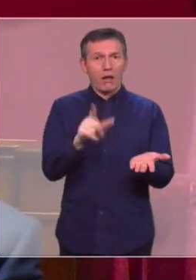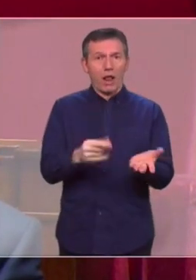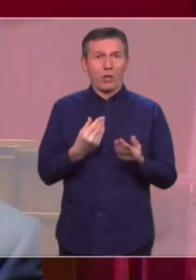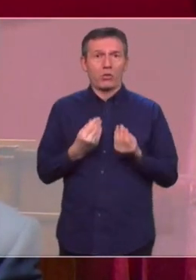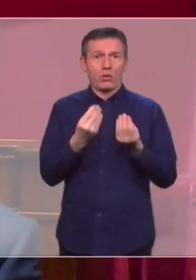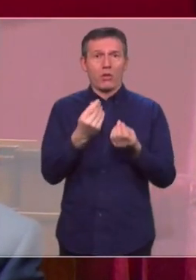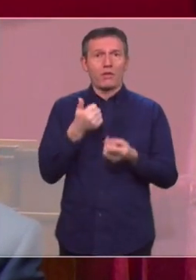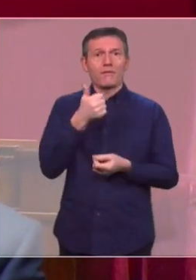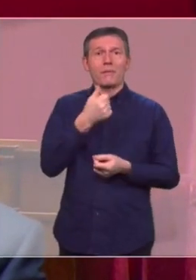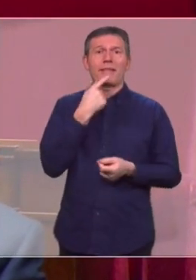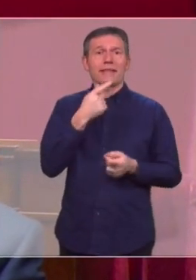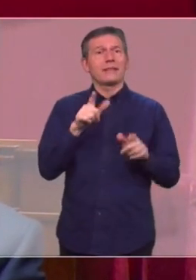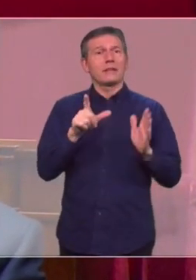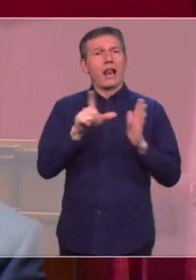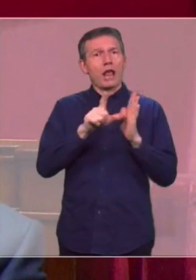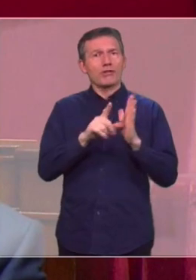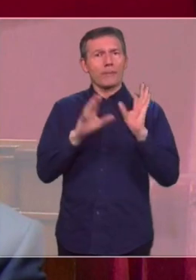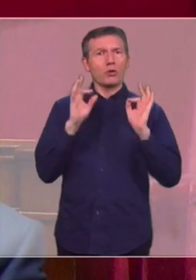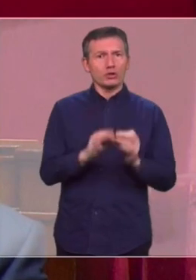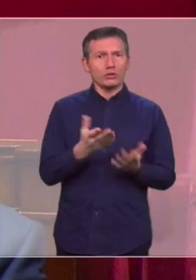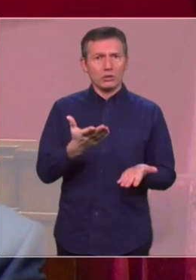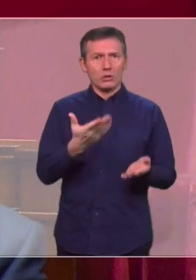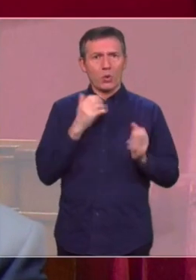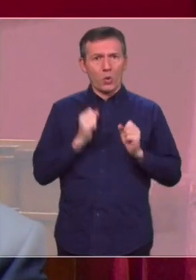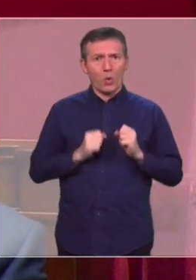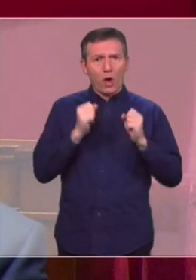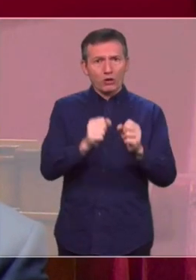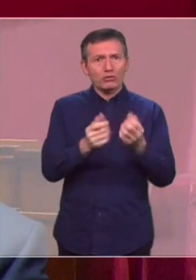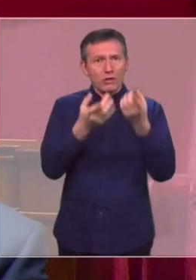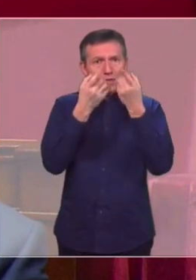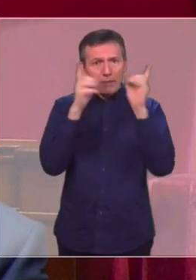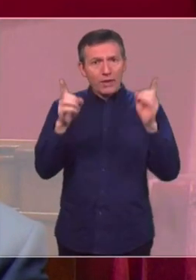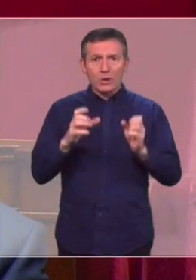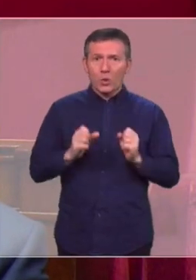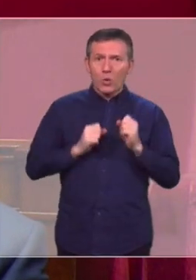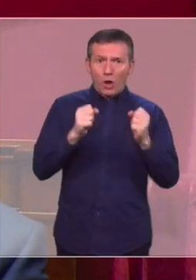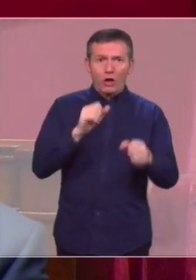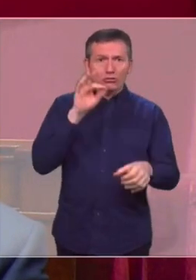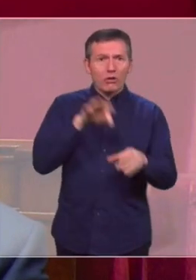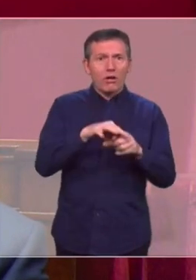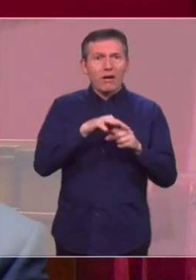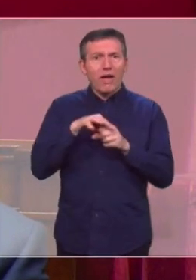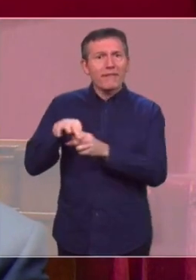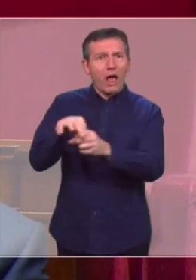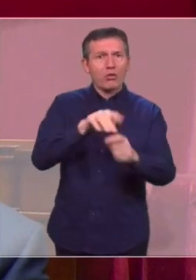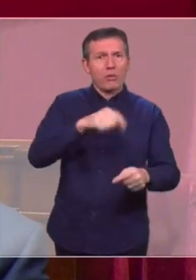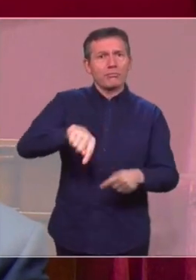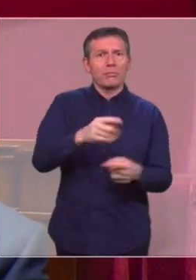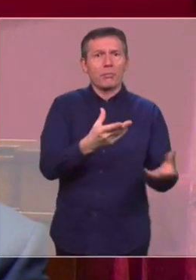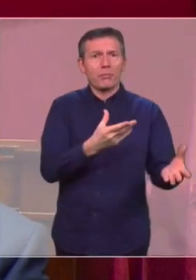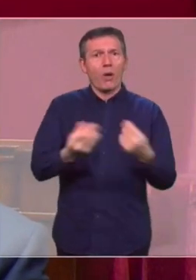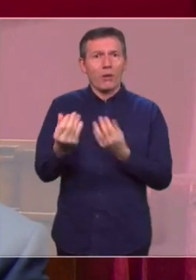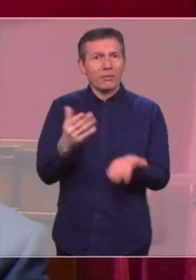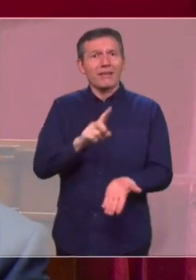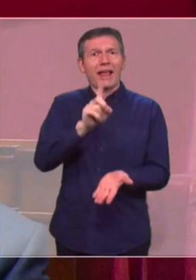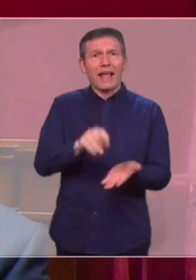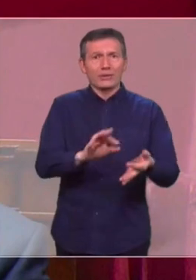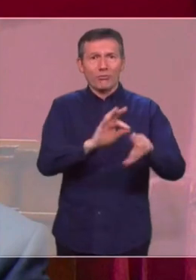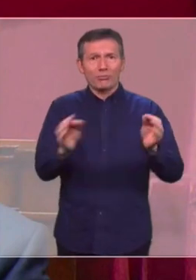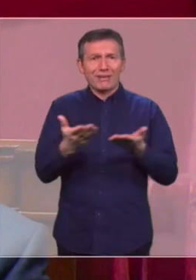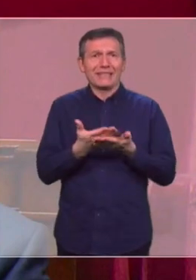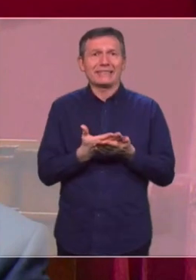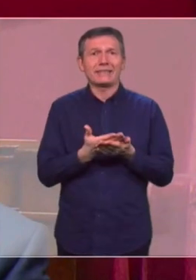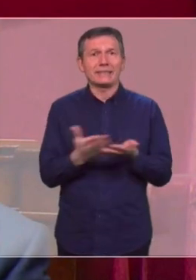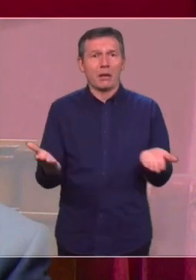vous le prétendez légitime. Ayez le courage de la démocratie, ayez le courage du référendum. Posez une question simple. Je ne propose même pas de